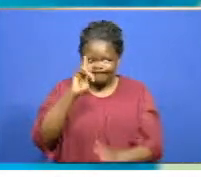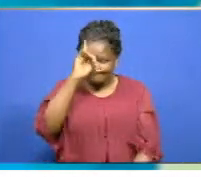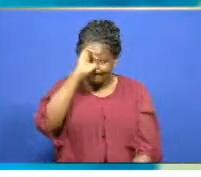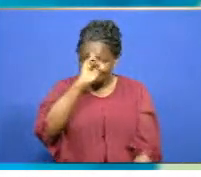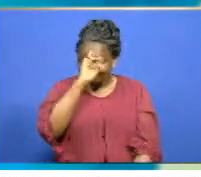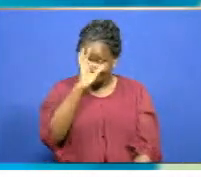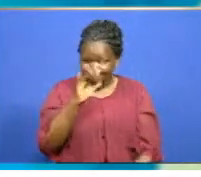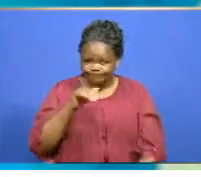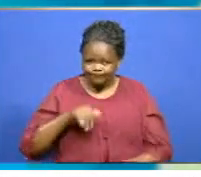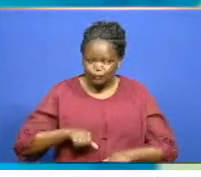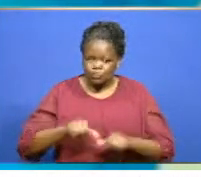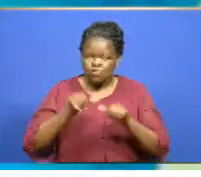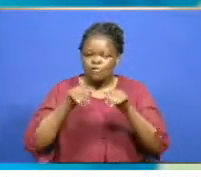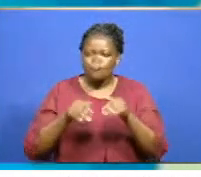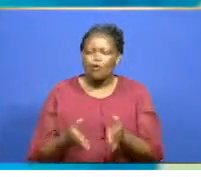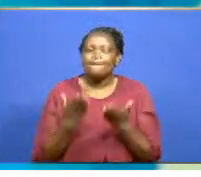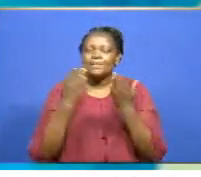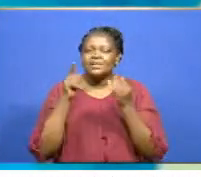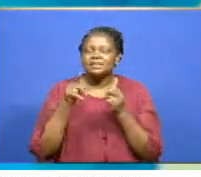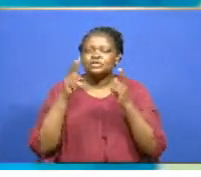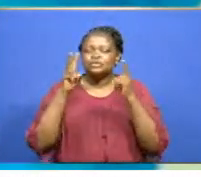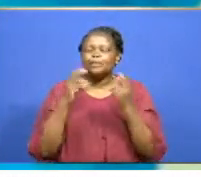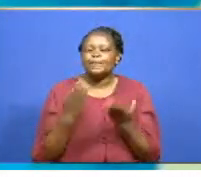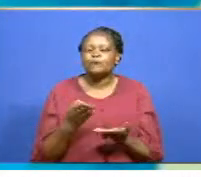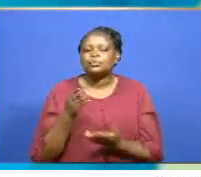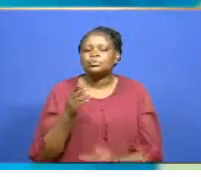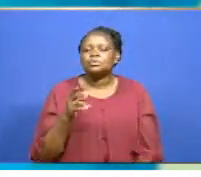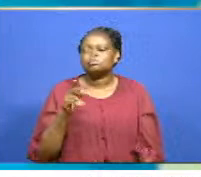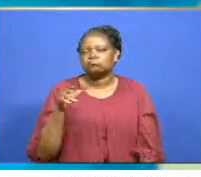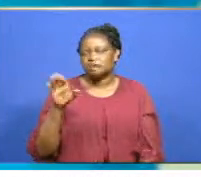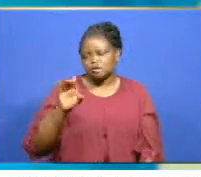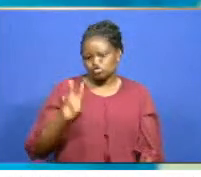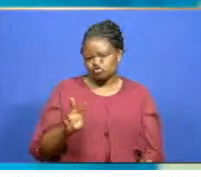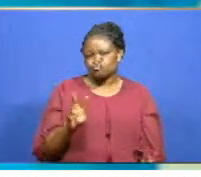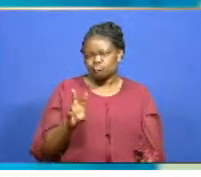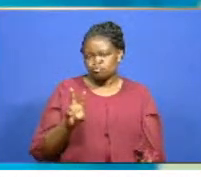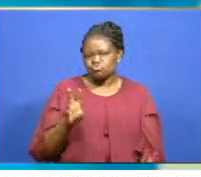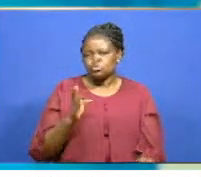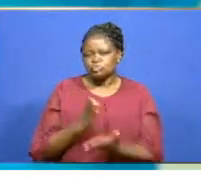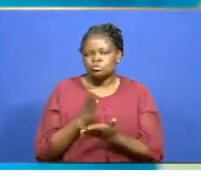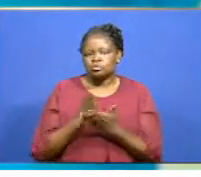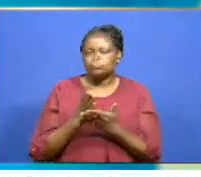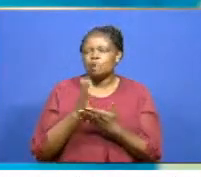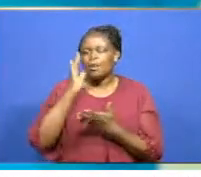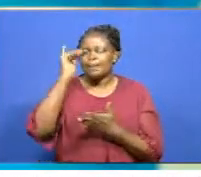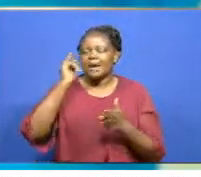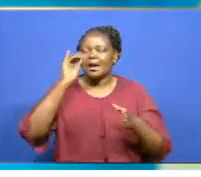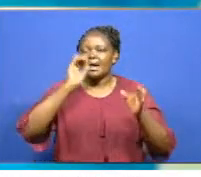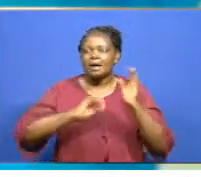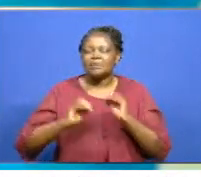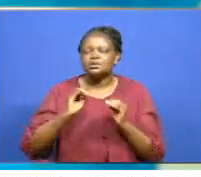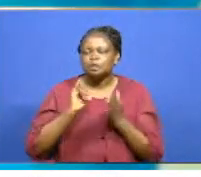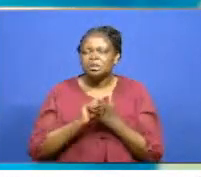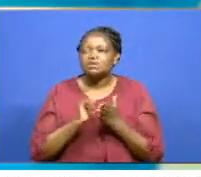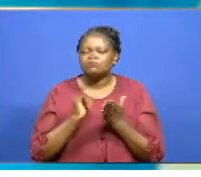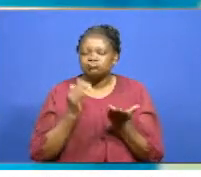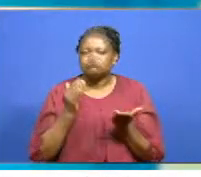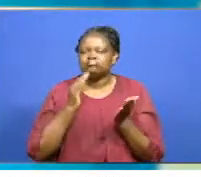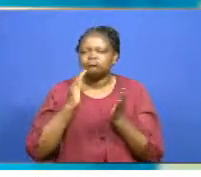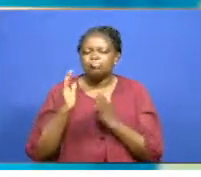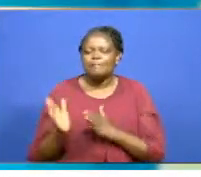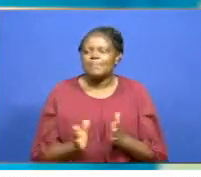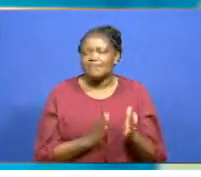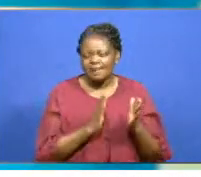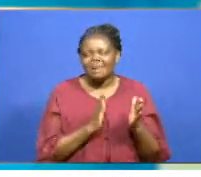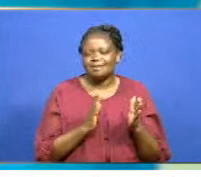tunaendelea kulifuatia, na ili swala la Kabuchai na Matungu. Ni kweli chaguzi ndogo ambazo kuwa zimeshika